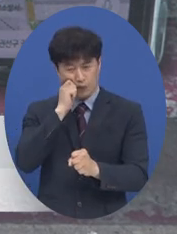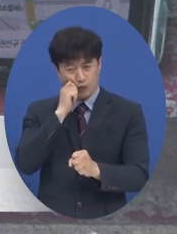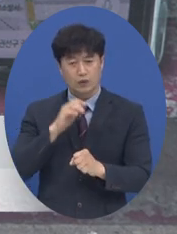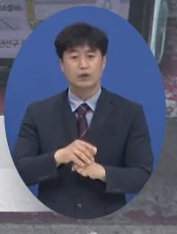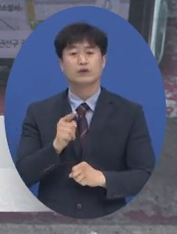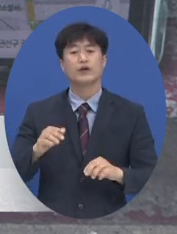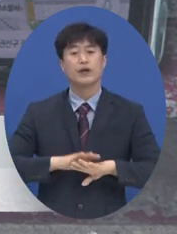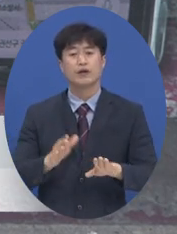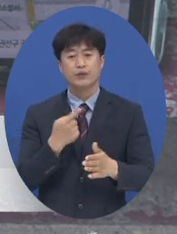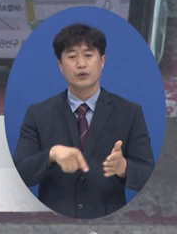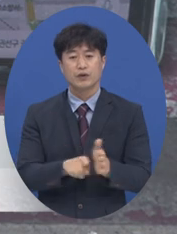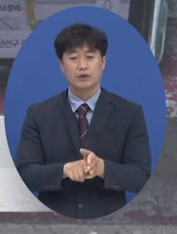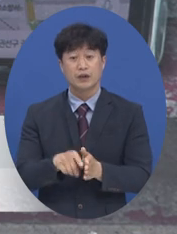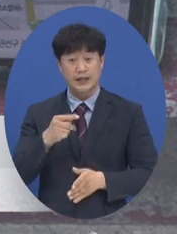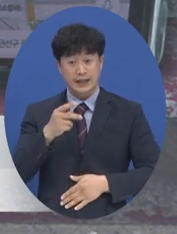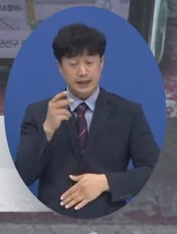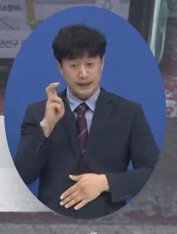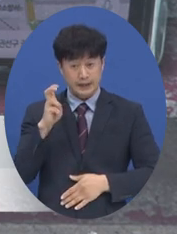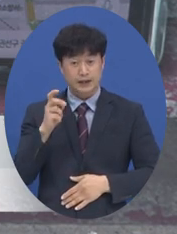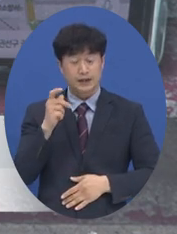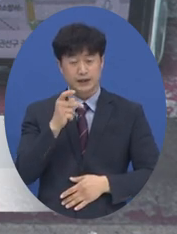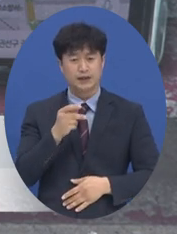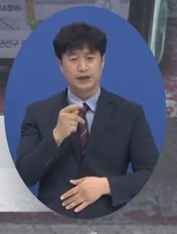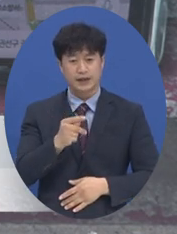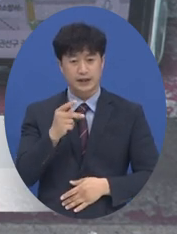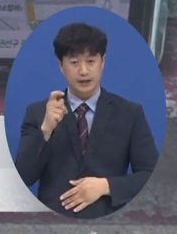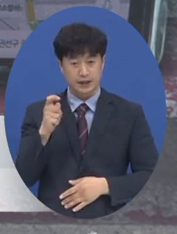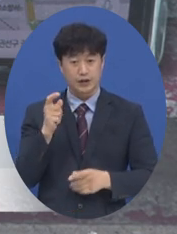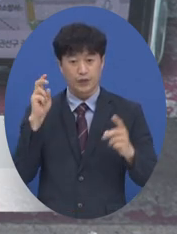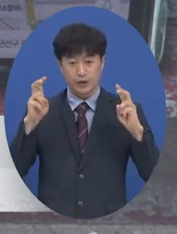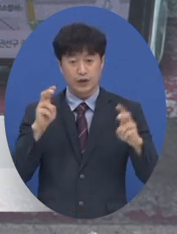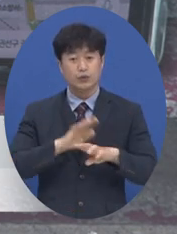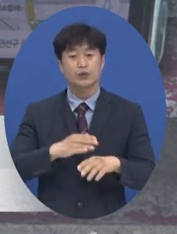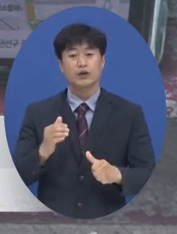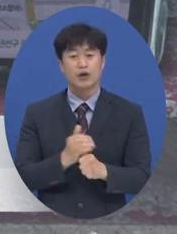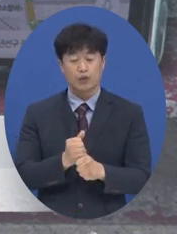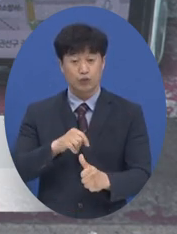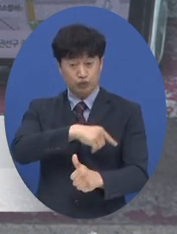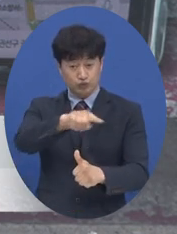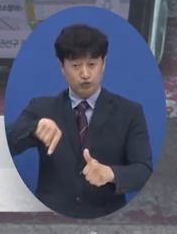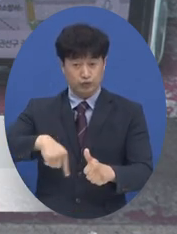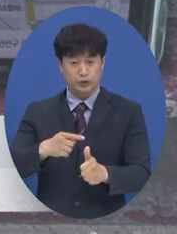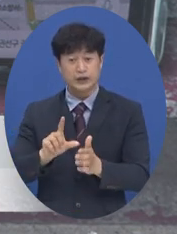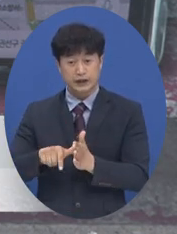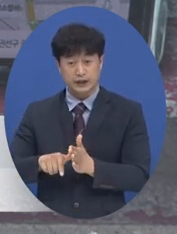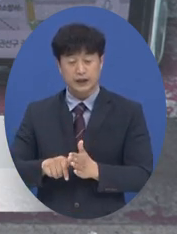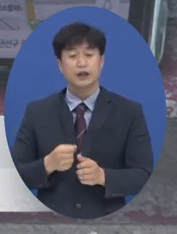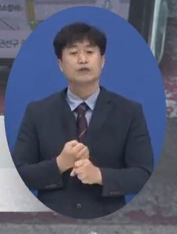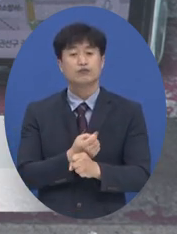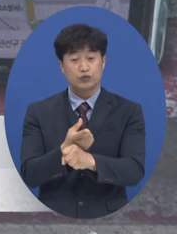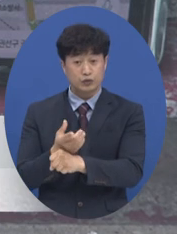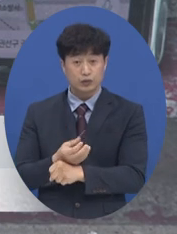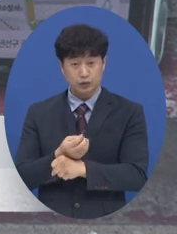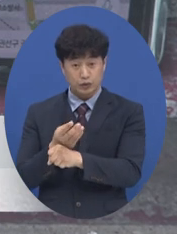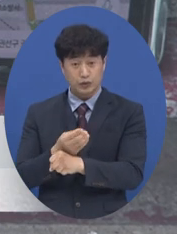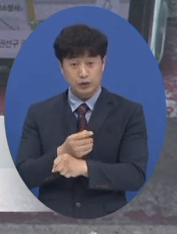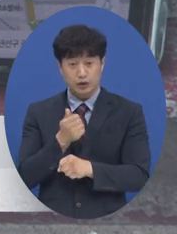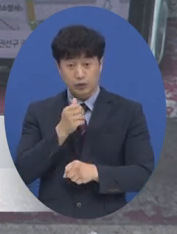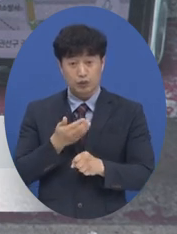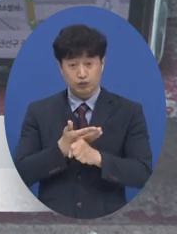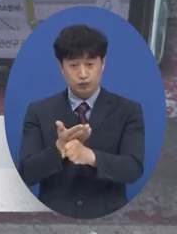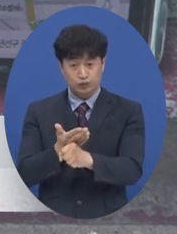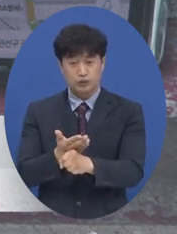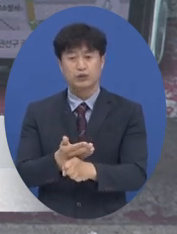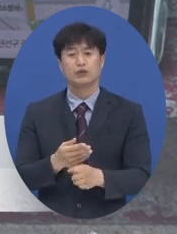상황을 개선하기 위해 KT와 손을 잡고 소화전 인근 주정차 금지 구역 실시간 알림 서비스와 소화전 길 안내